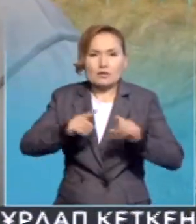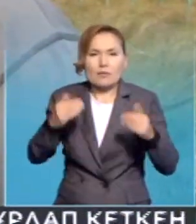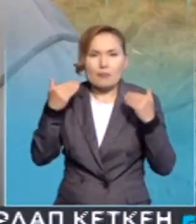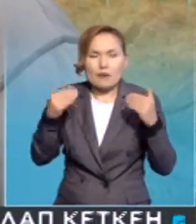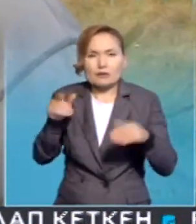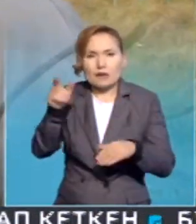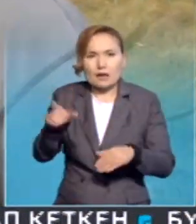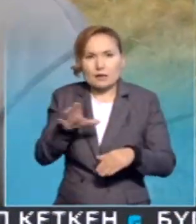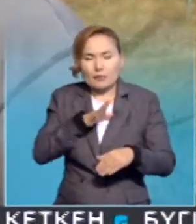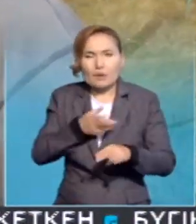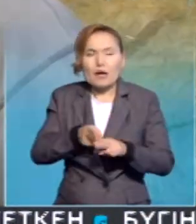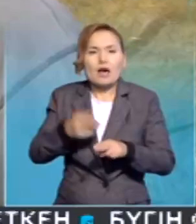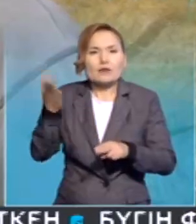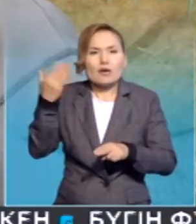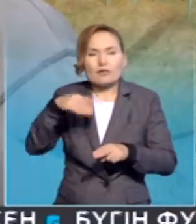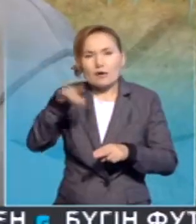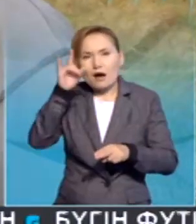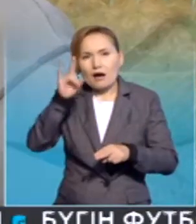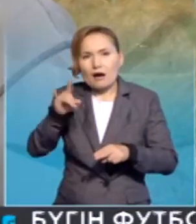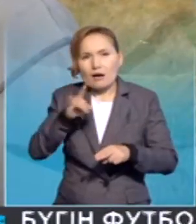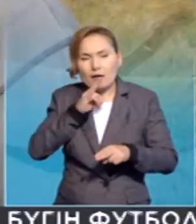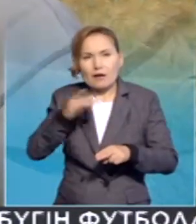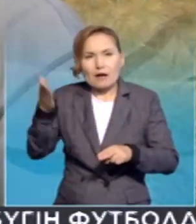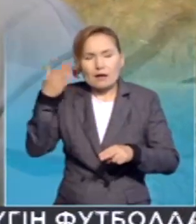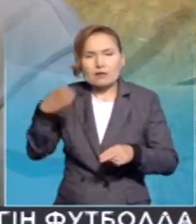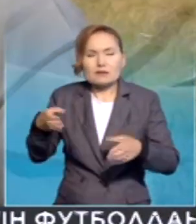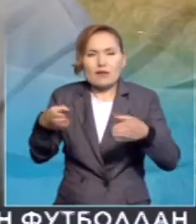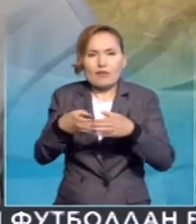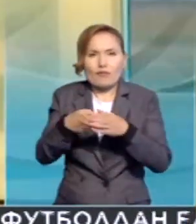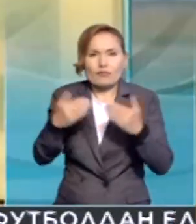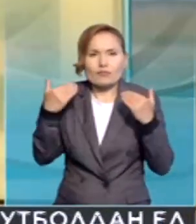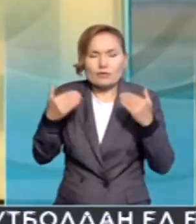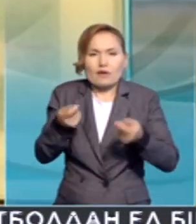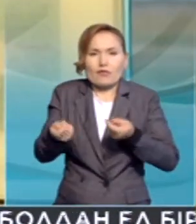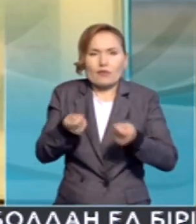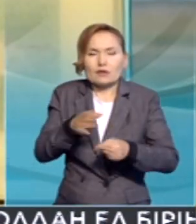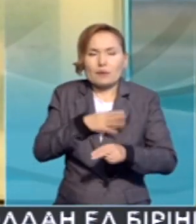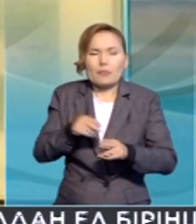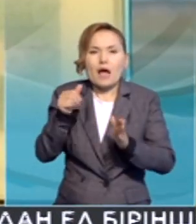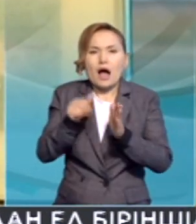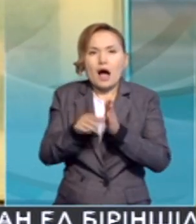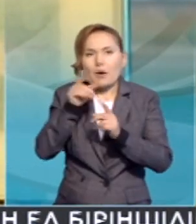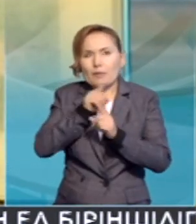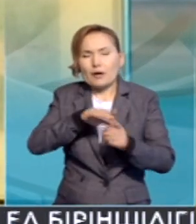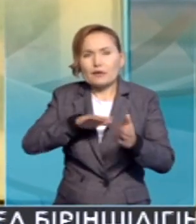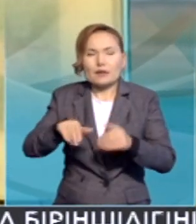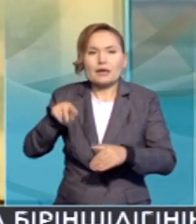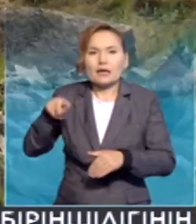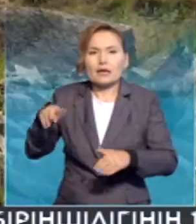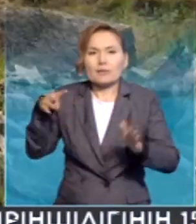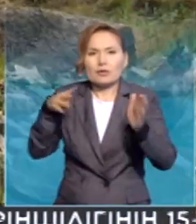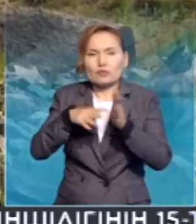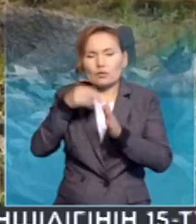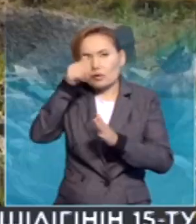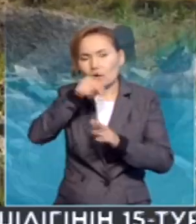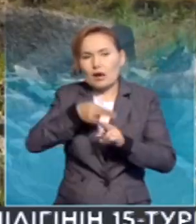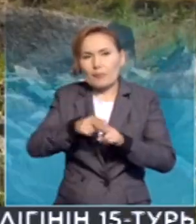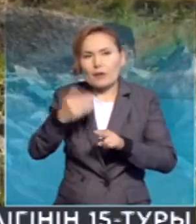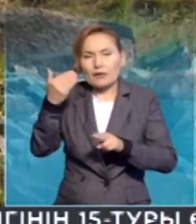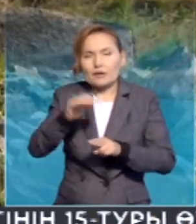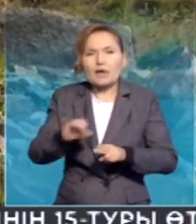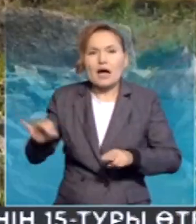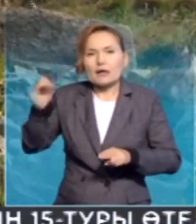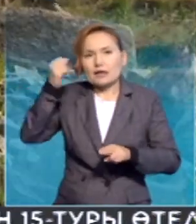тайпа басшысы, я болмаса үлкен қол басшысы, үлкен жеңістің адамы болған. Араға 60 жыл салып, яғни 2009 жылы ғалым Айман Досымбаева